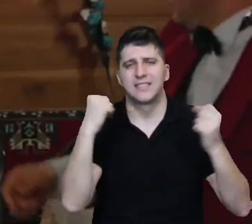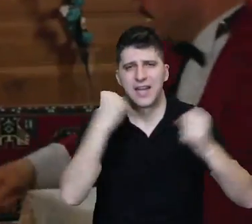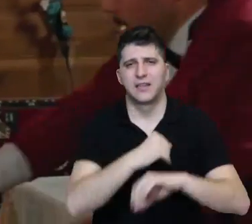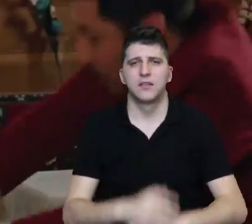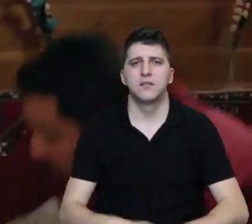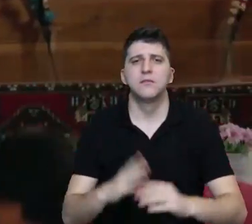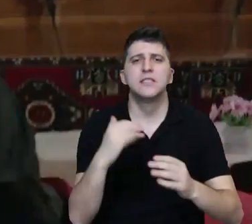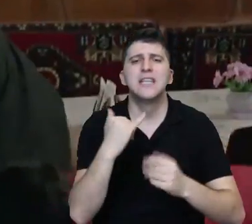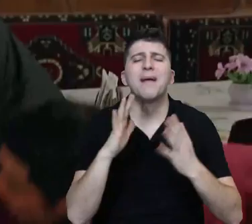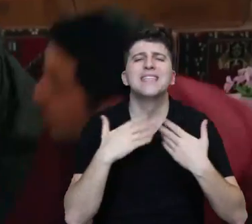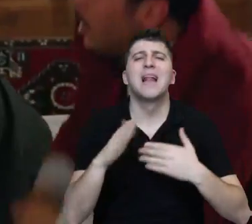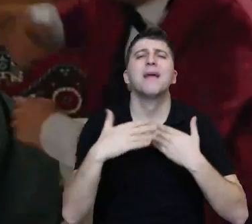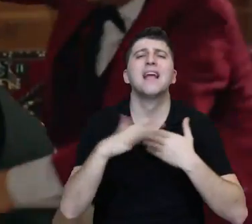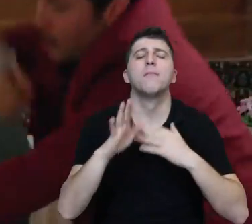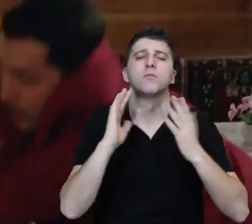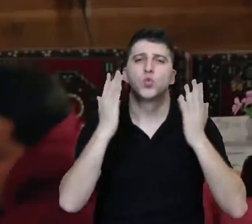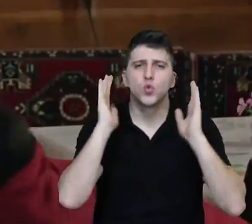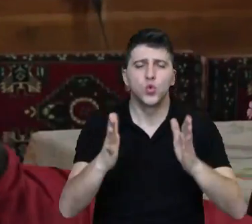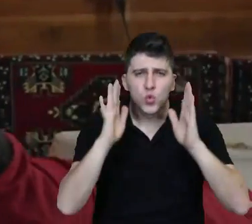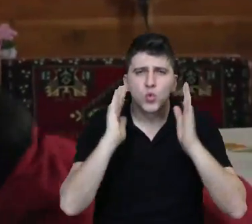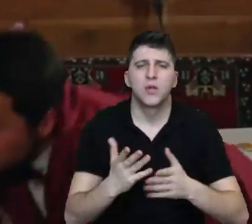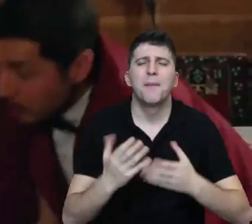Şşş, yaklaşma! Yaklaşma!